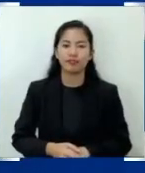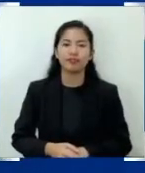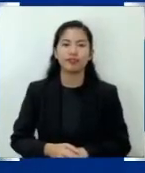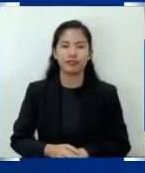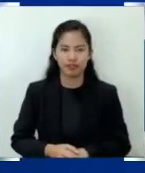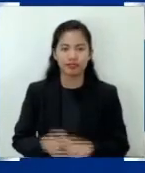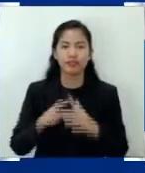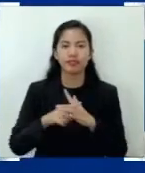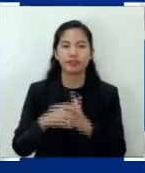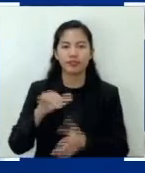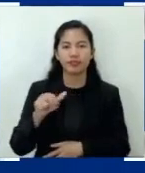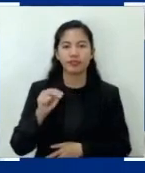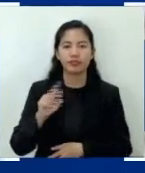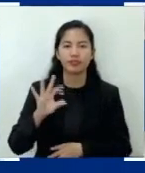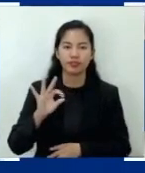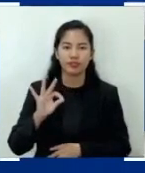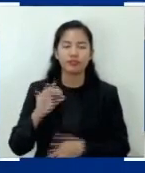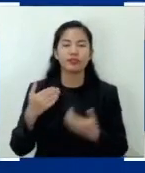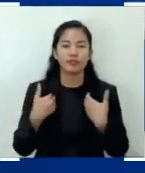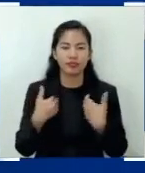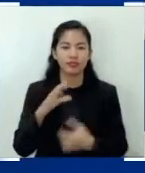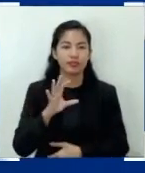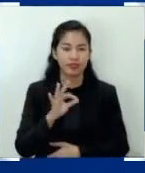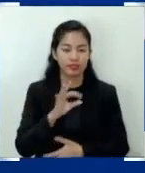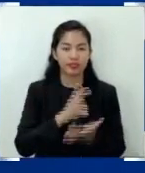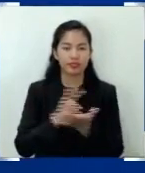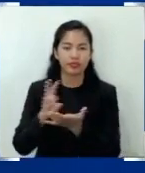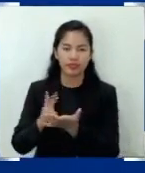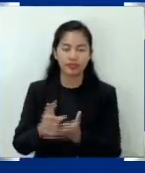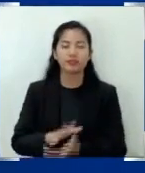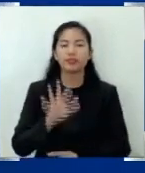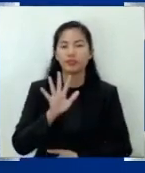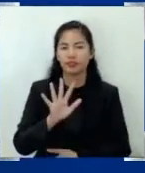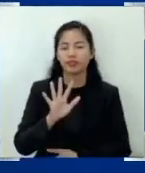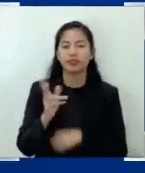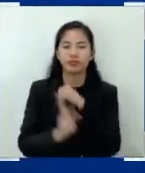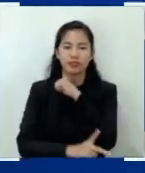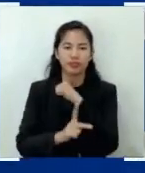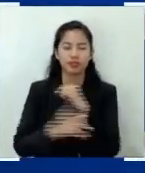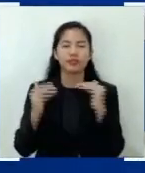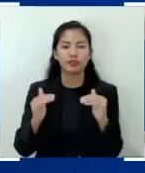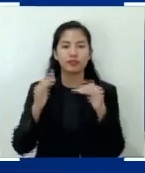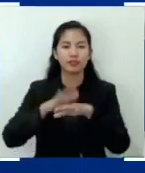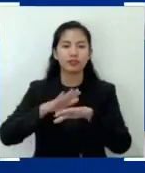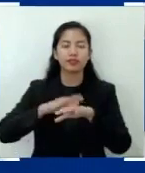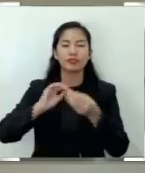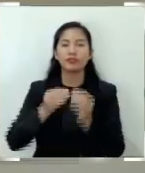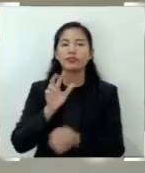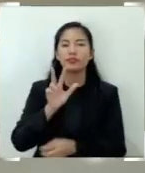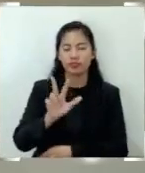January 9, 9 na lungsod at 5 na lawigan ang naka-alert level 3 hanggang January 15. Gaya ng Angeles